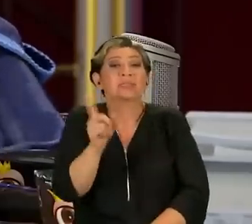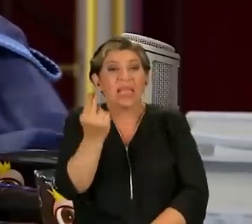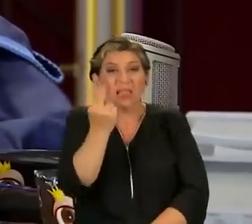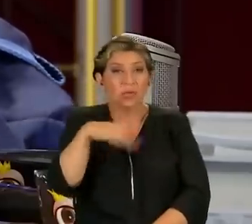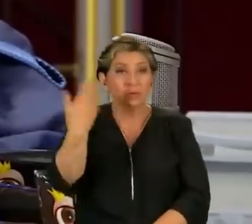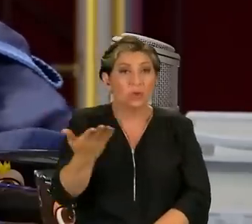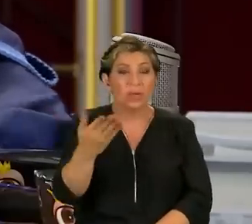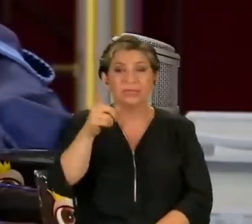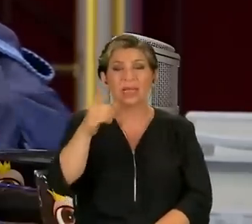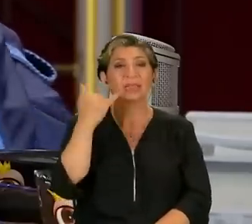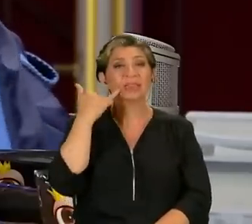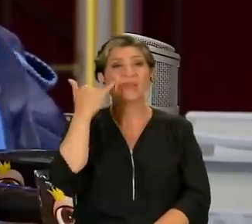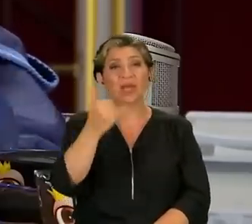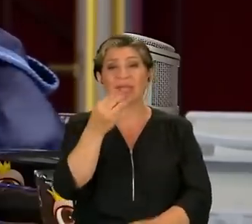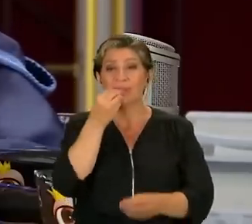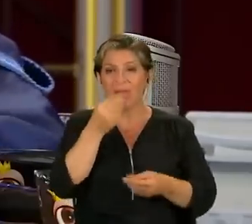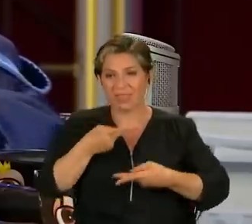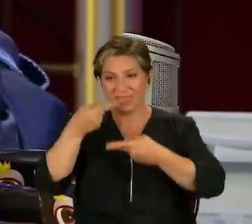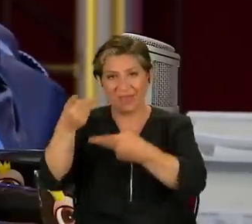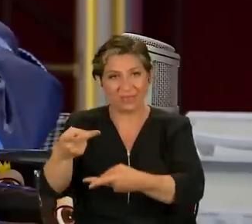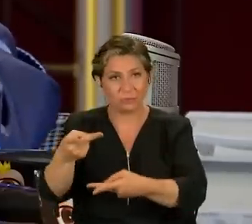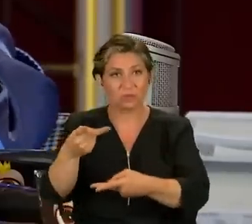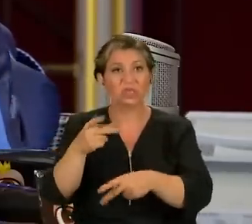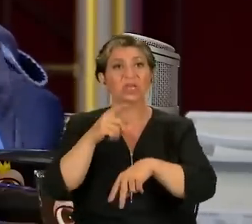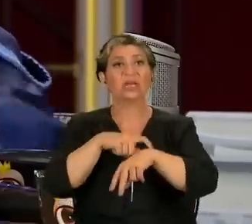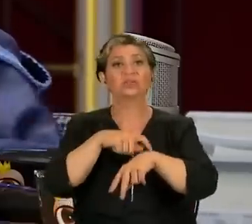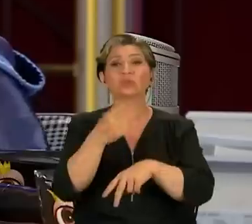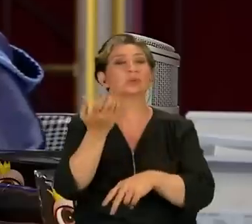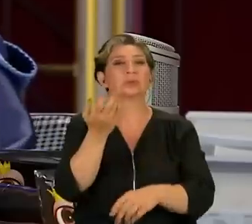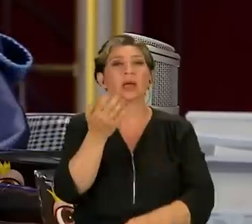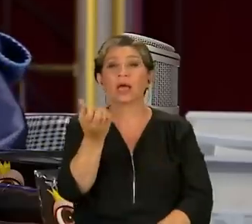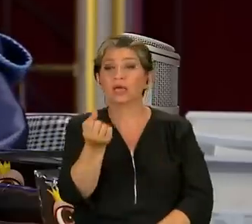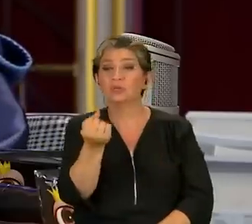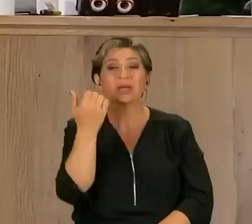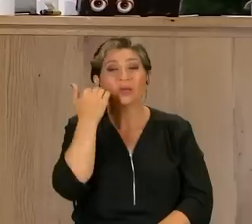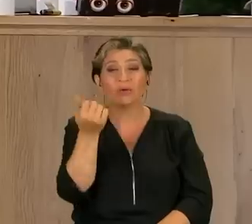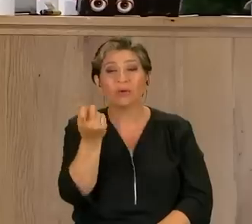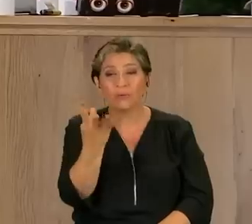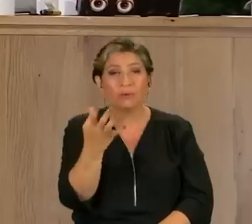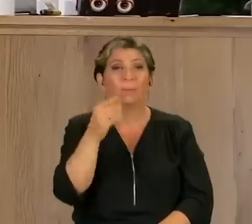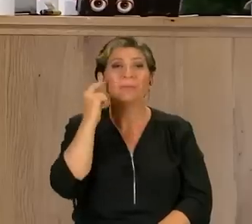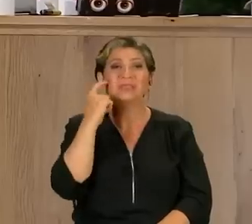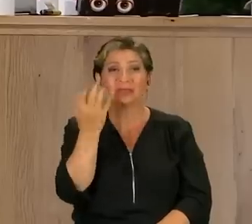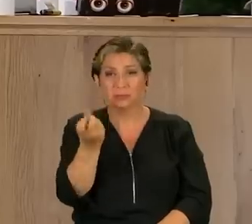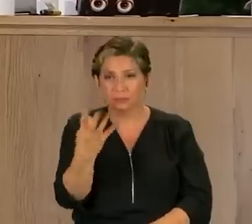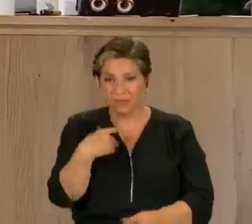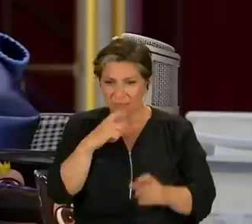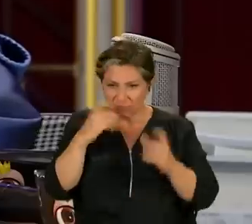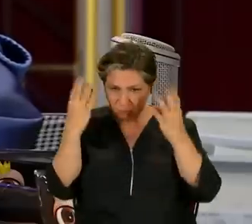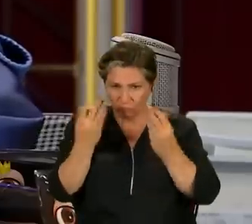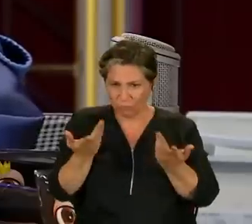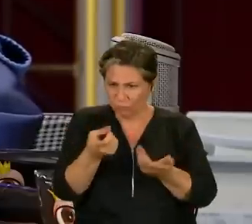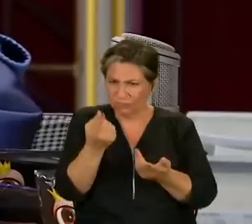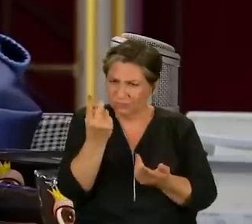yani. Sana telefon açıyor, yemeğe davet etmiş. Kaç köfte, kaç patates yersin diyor. Ulan diyorum ben yanlış mı